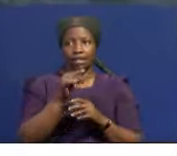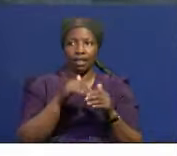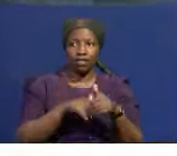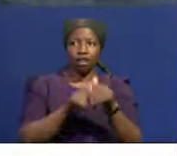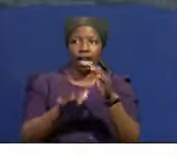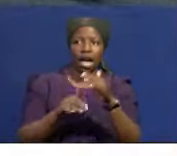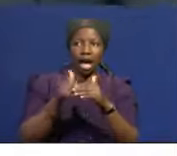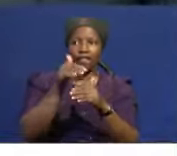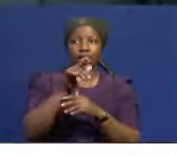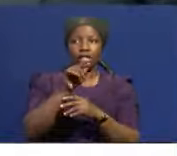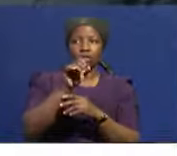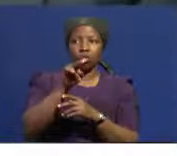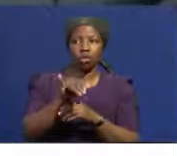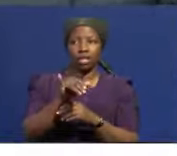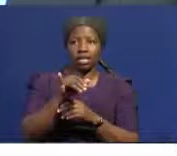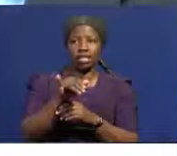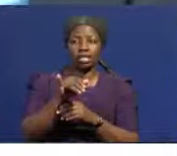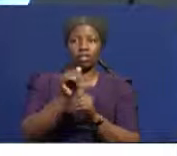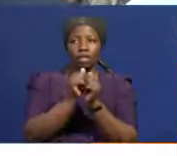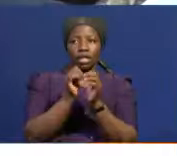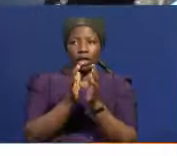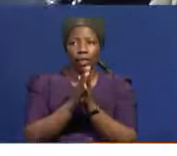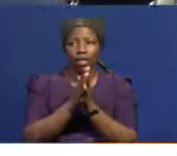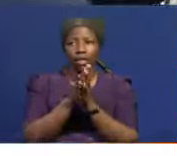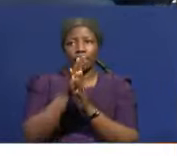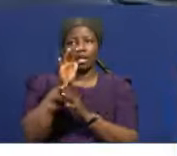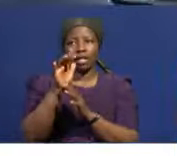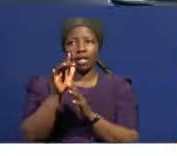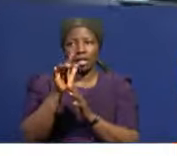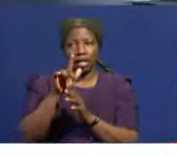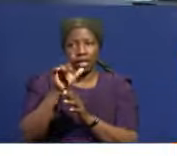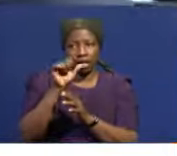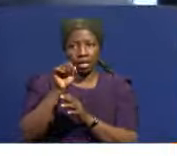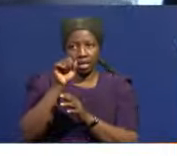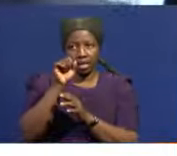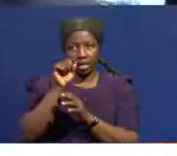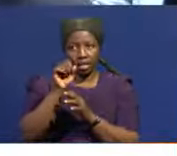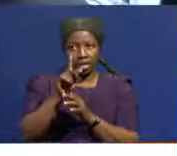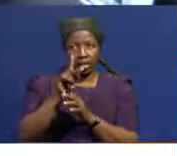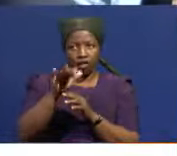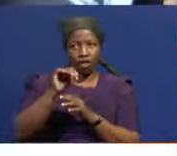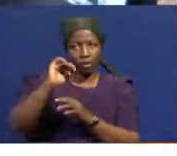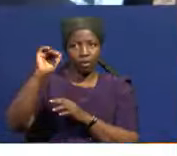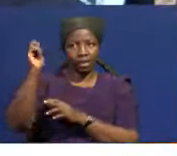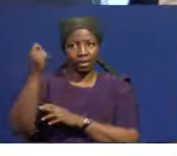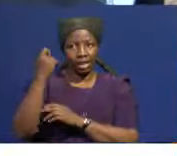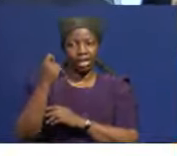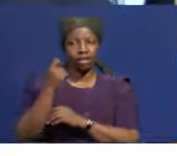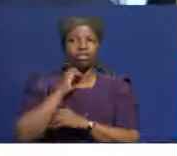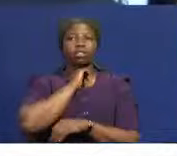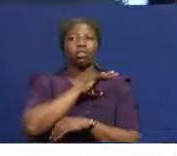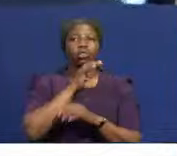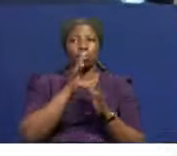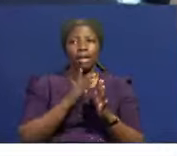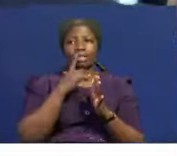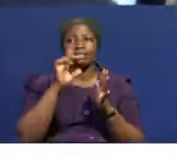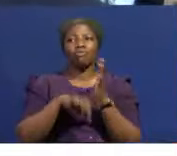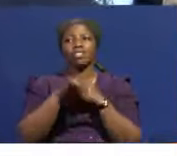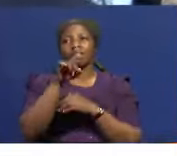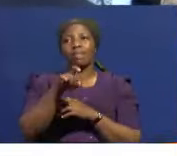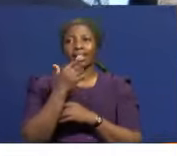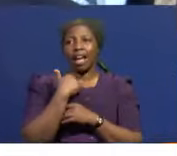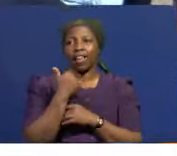Tony Gachoka na wataalamu wa masuala ya sheria kutoka eneo la Mlima Kenya. Walalamishi walisisitiza kwamba ni lazima kuwe na uwajibikaji